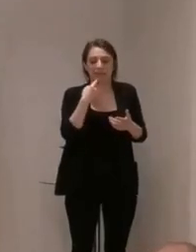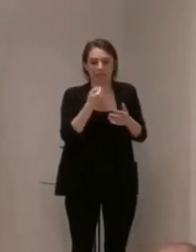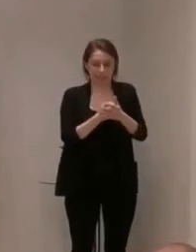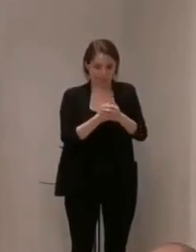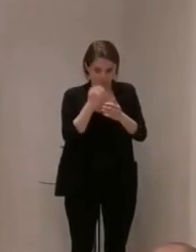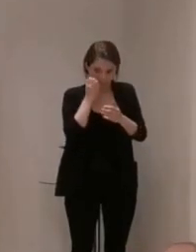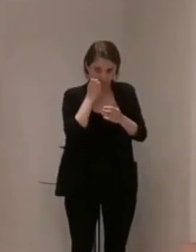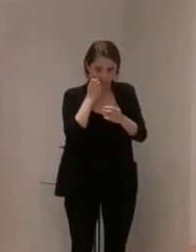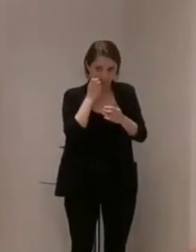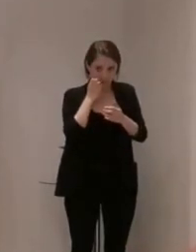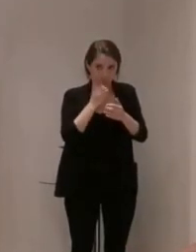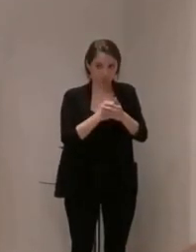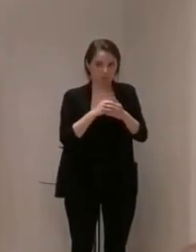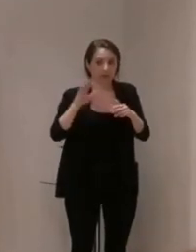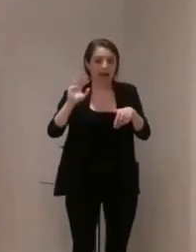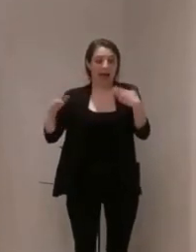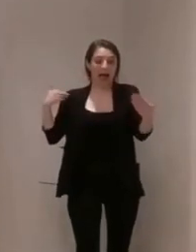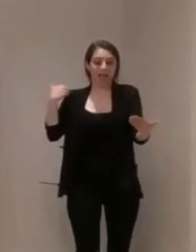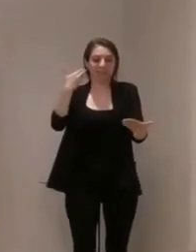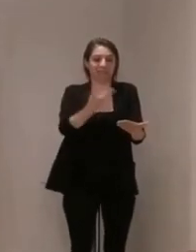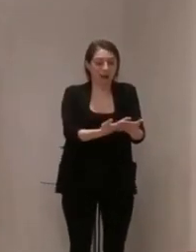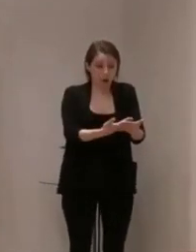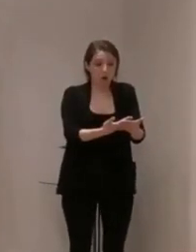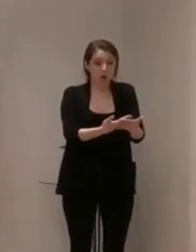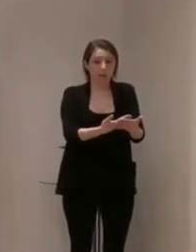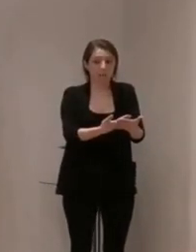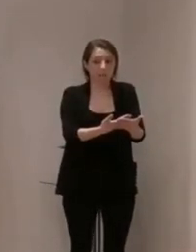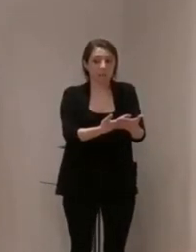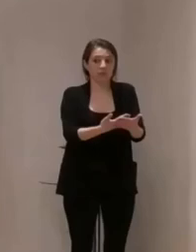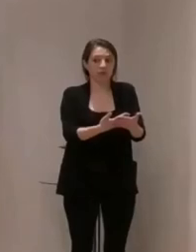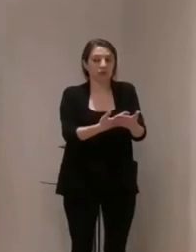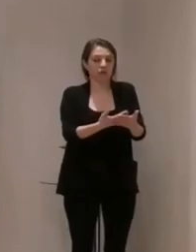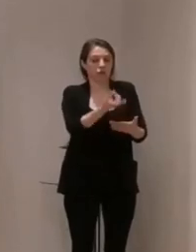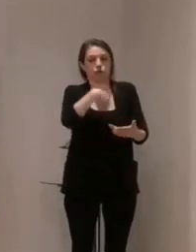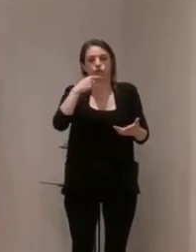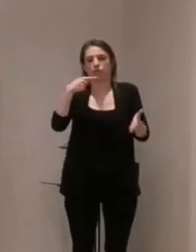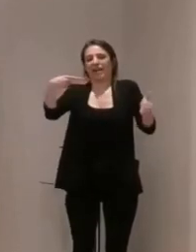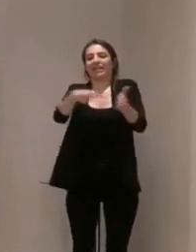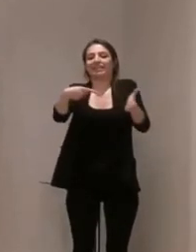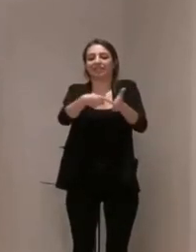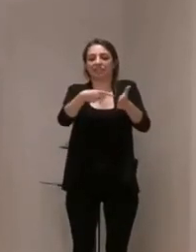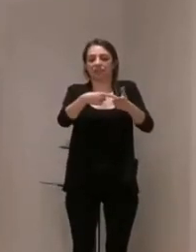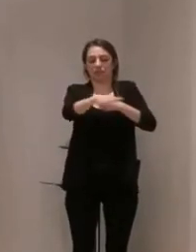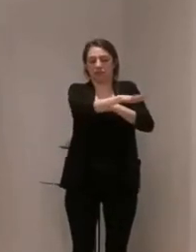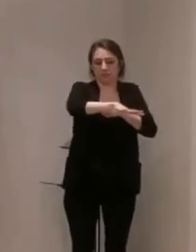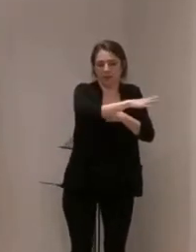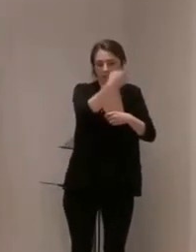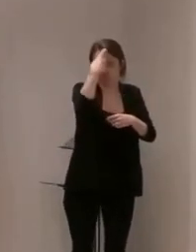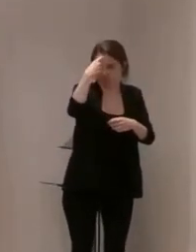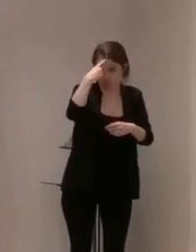seguirem reivindicant i exigint el retorn de Via Laietana com un espai de memòria, com un